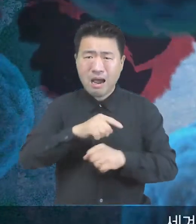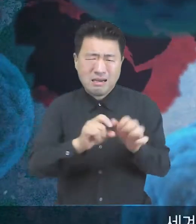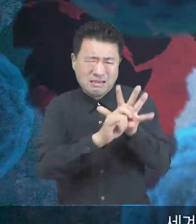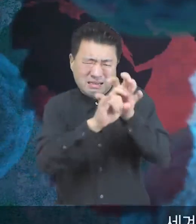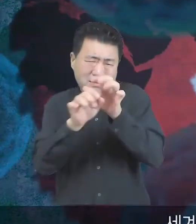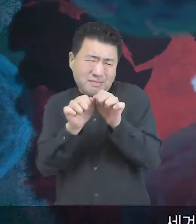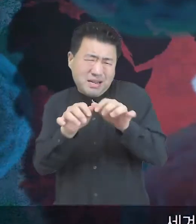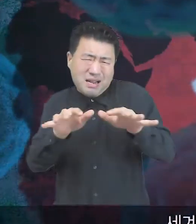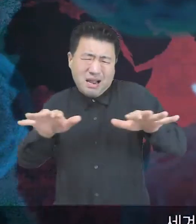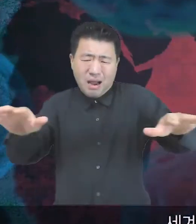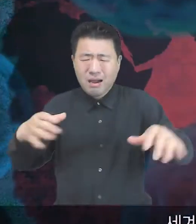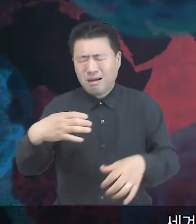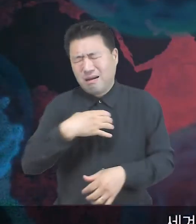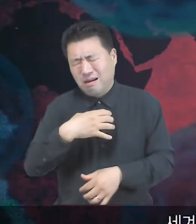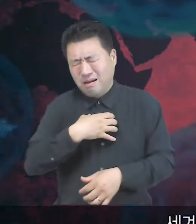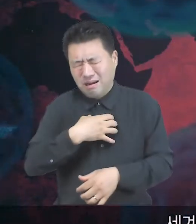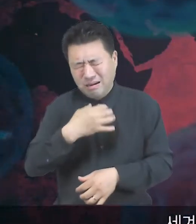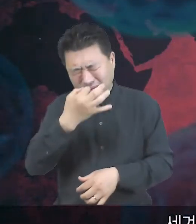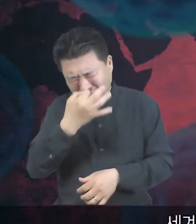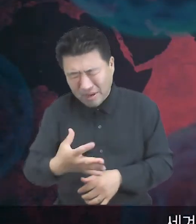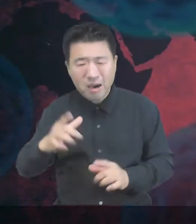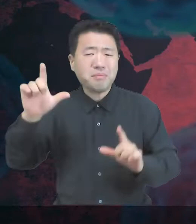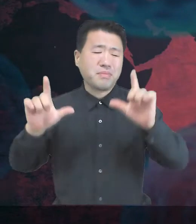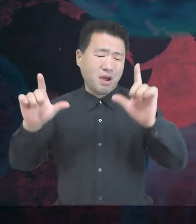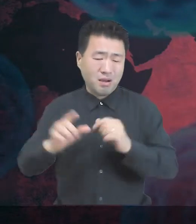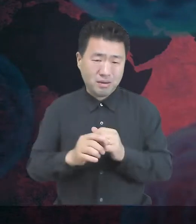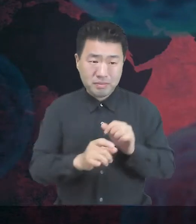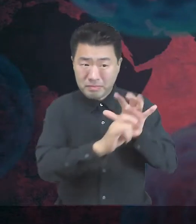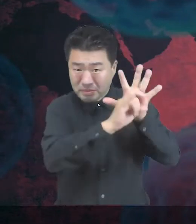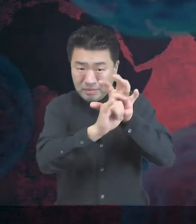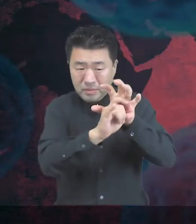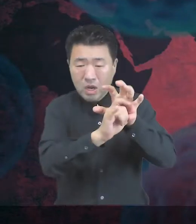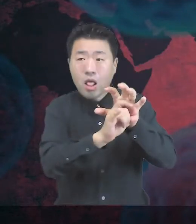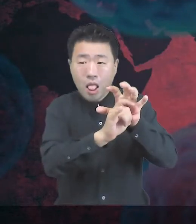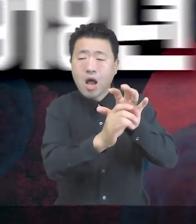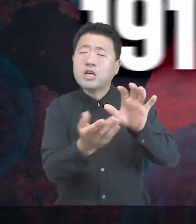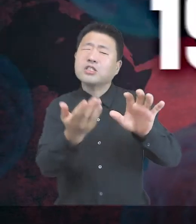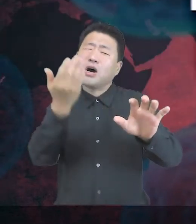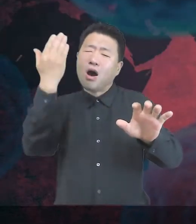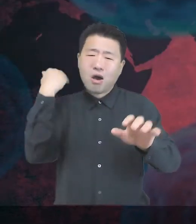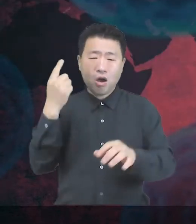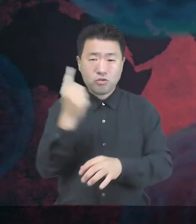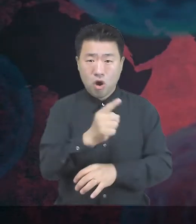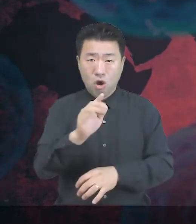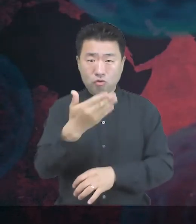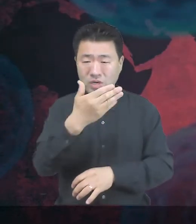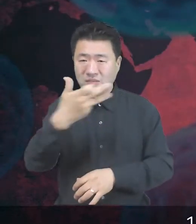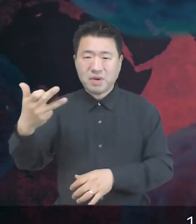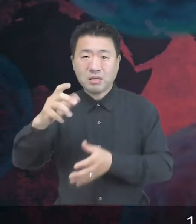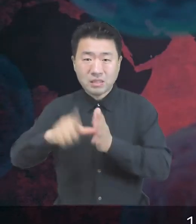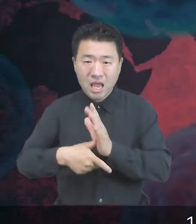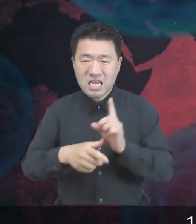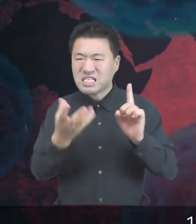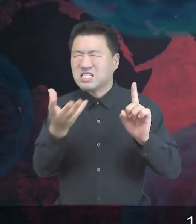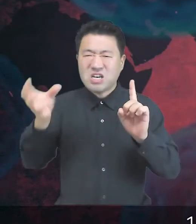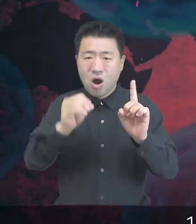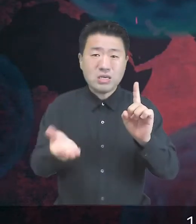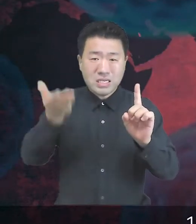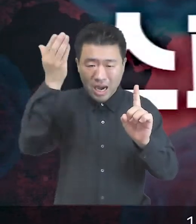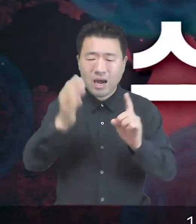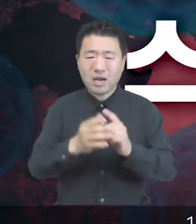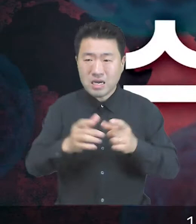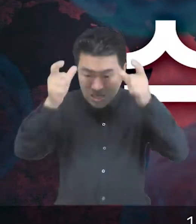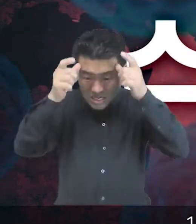지금 팬데믹으로 힘든 시기를 겪고 있습니다. 그리고 코로나19가 발생하기 전 1918년 1억 명 이상